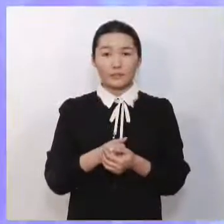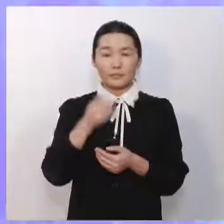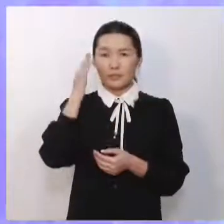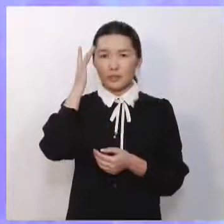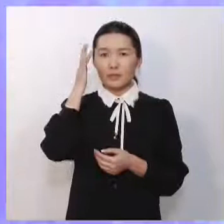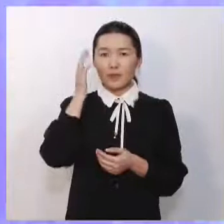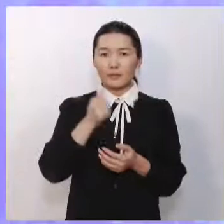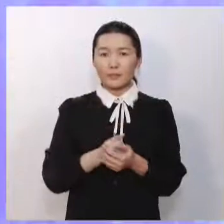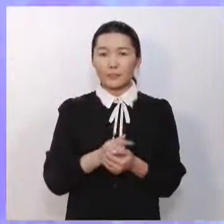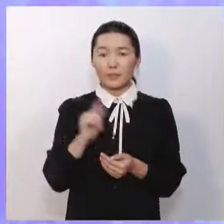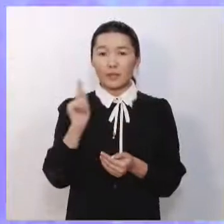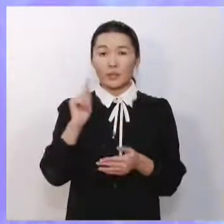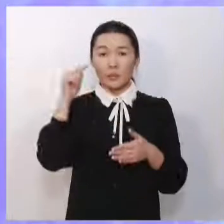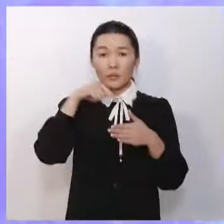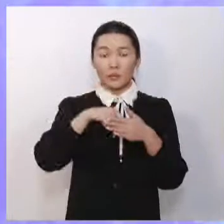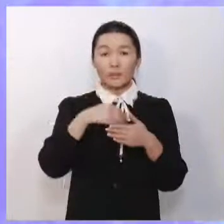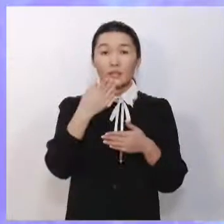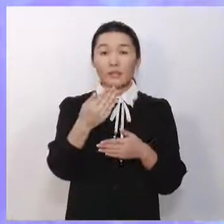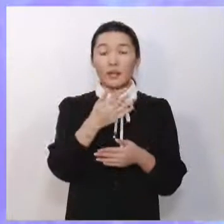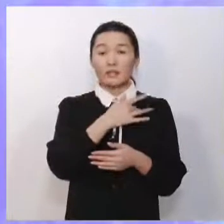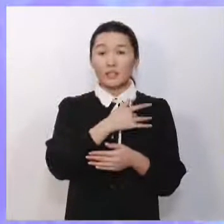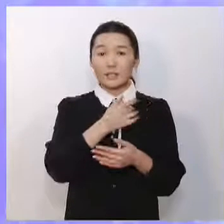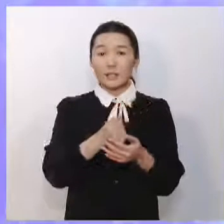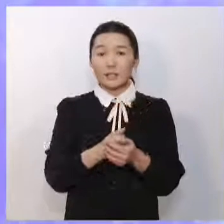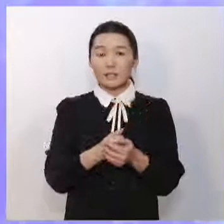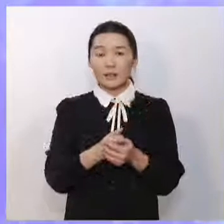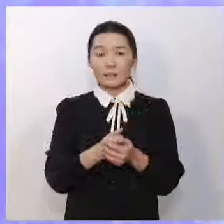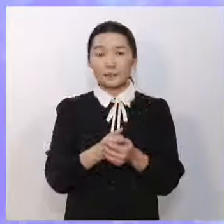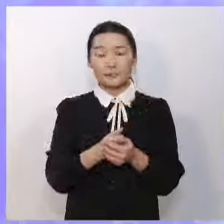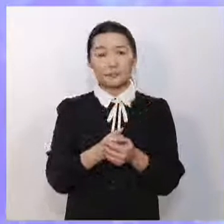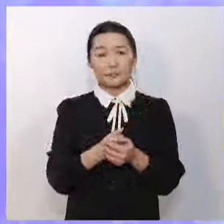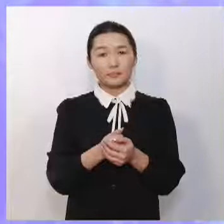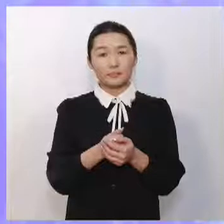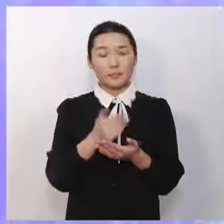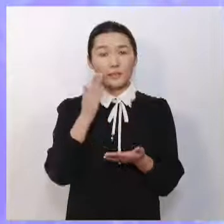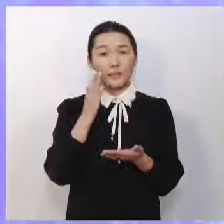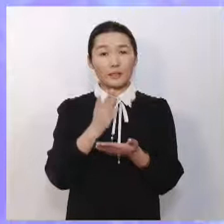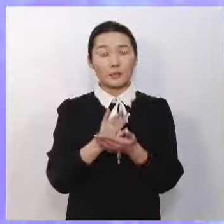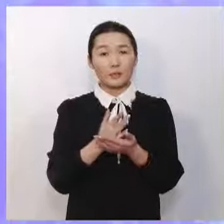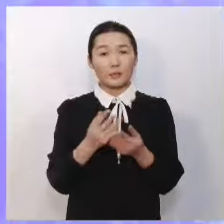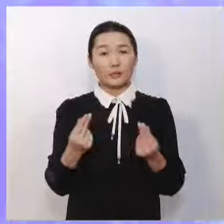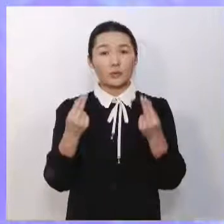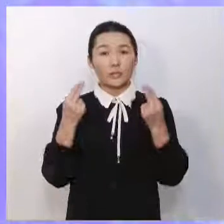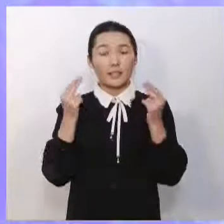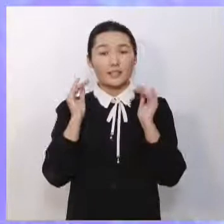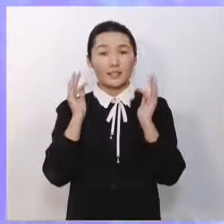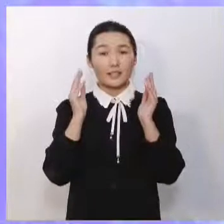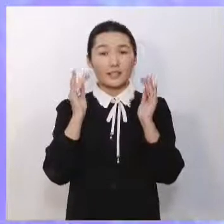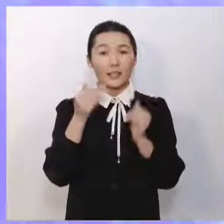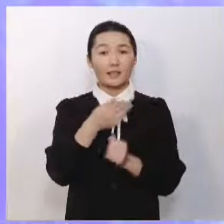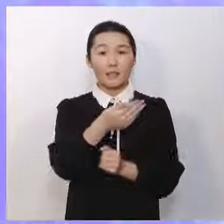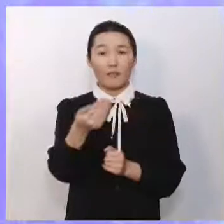Представьте, что внутри вашего сердца раскинулся чудесный сад, сад вашей